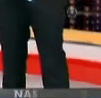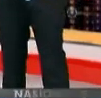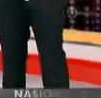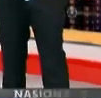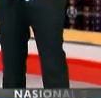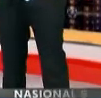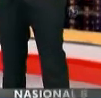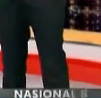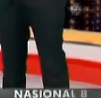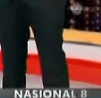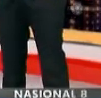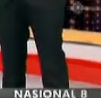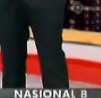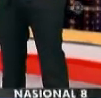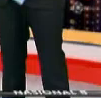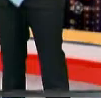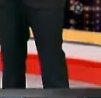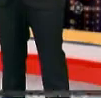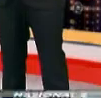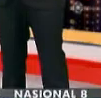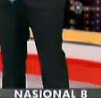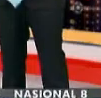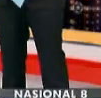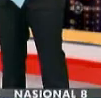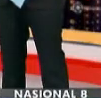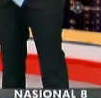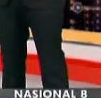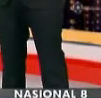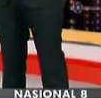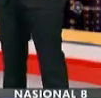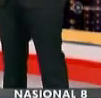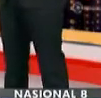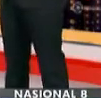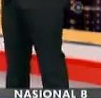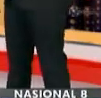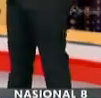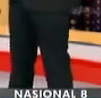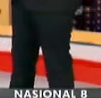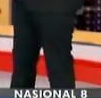Perdana Menteri bentang laporan transformasi kerajaan malam ini.